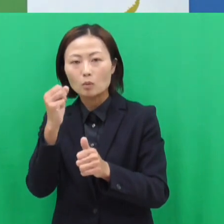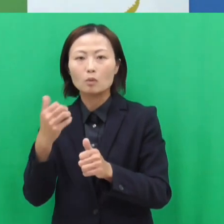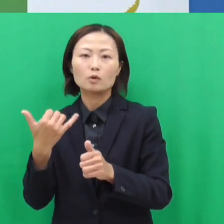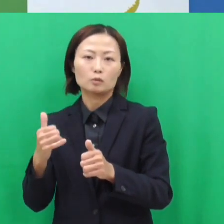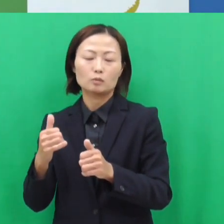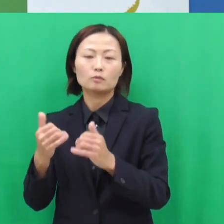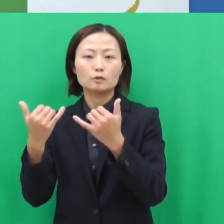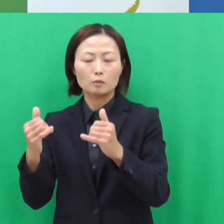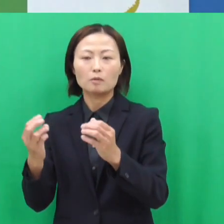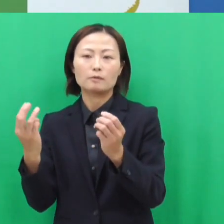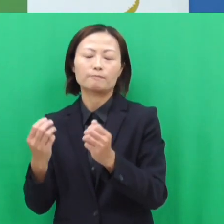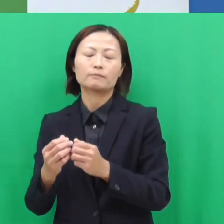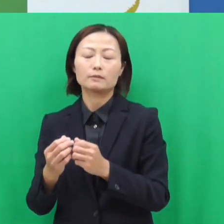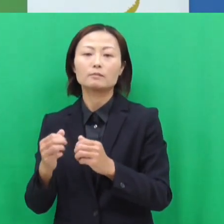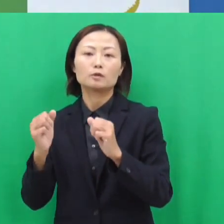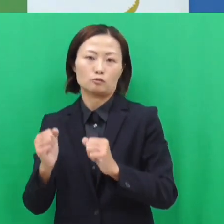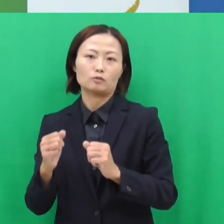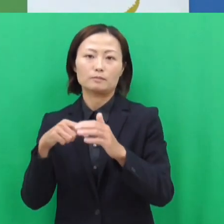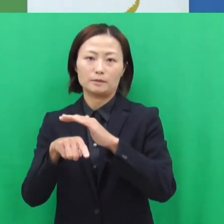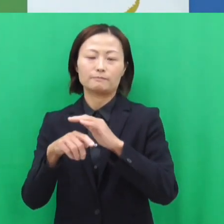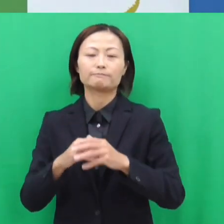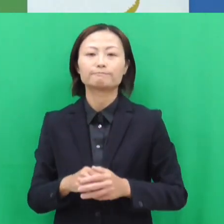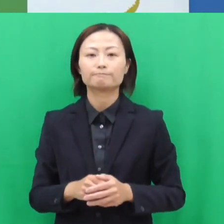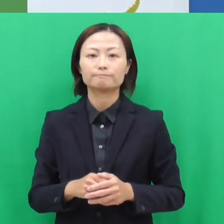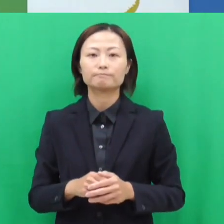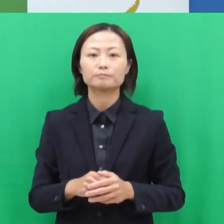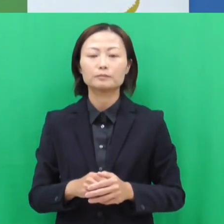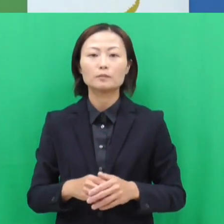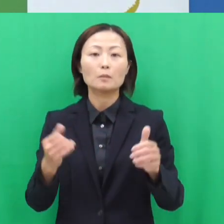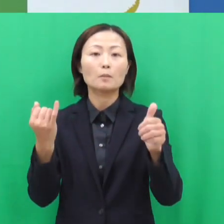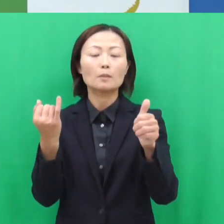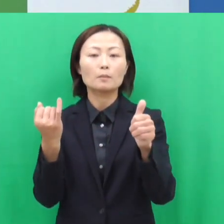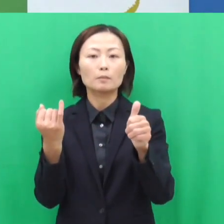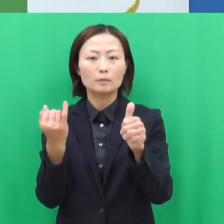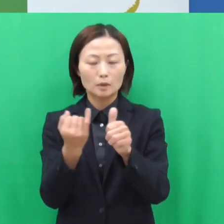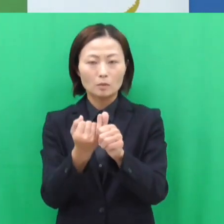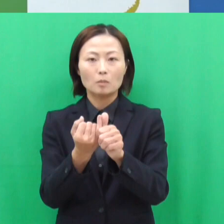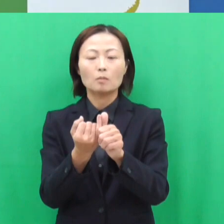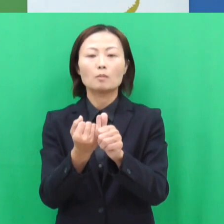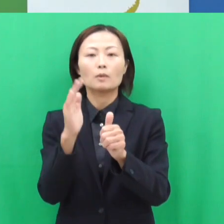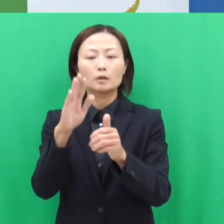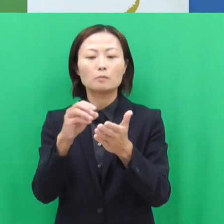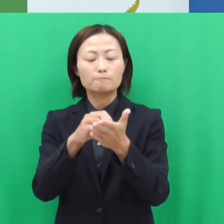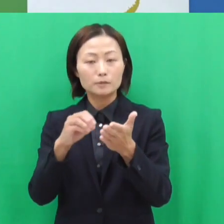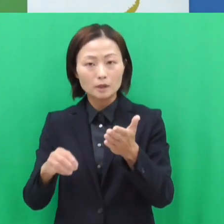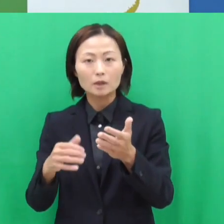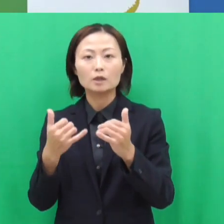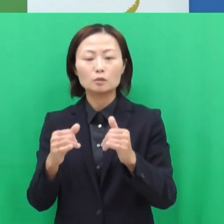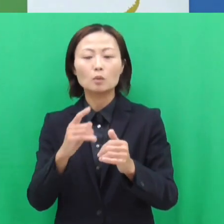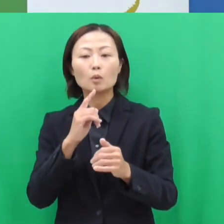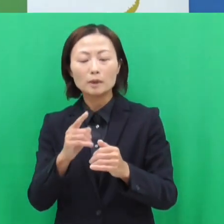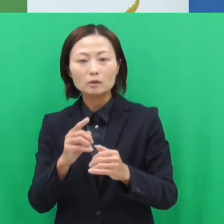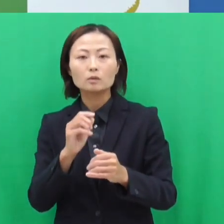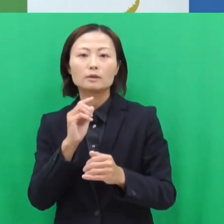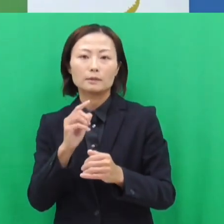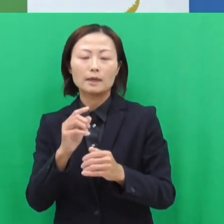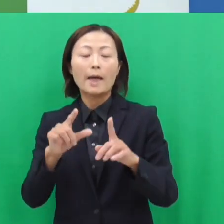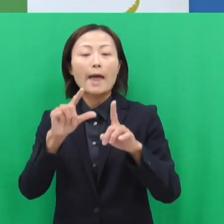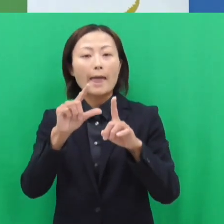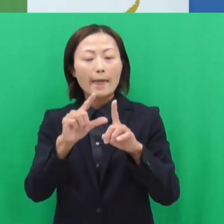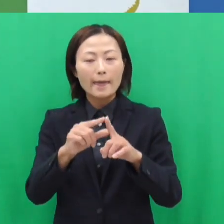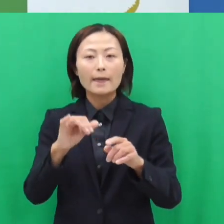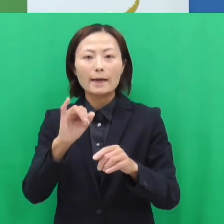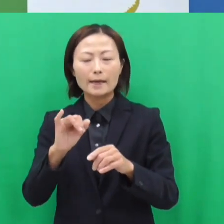ででございます結婚して再開された方のコメントについてですがAIナッシングサービスに対する感謝の